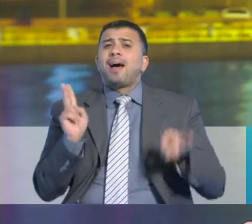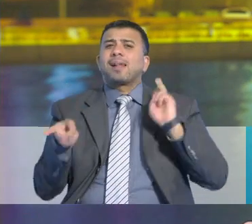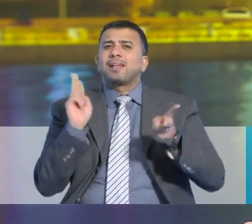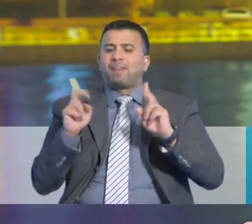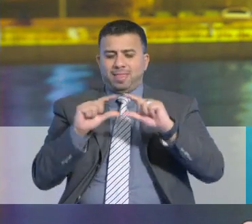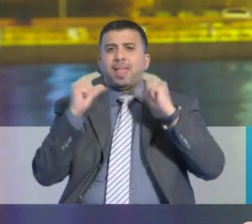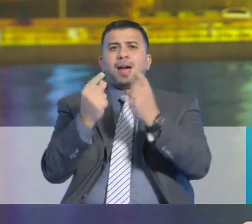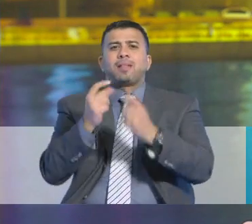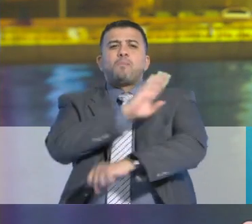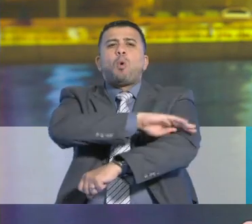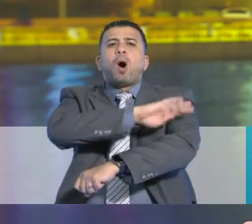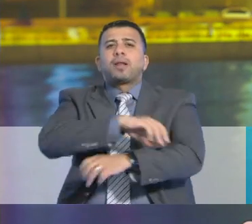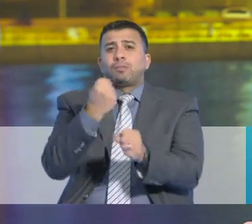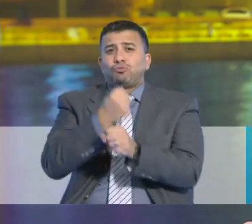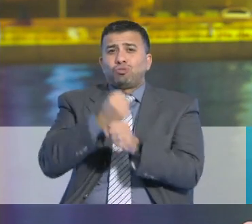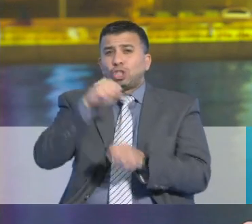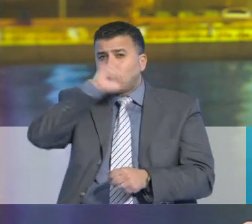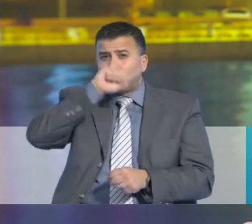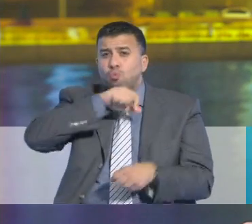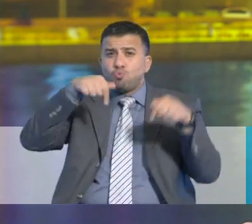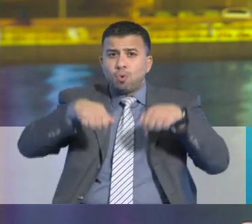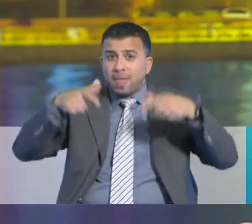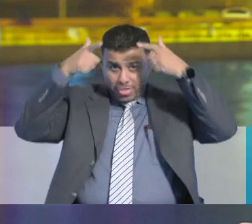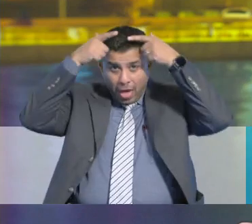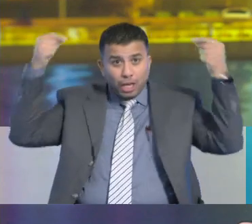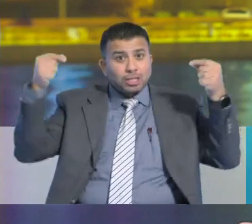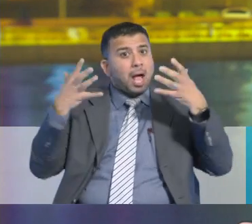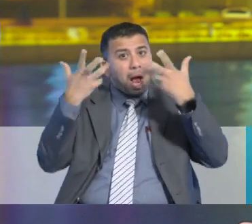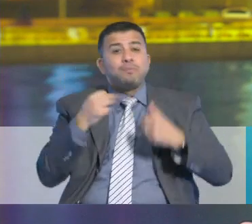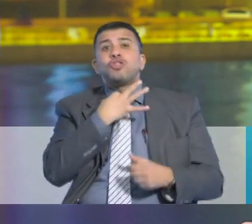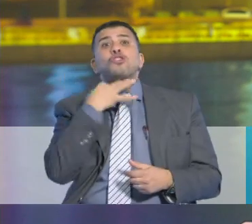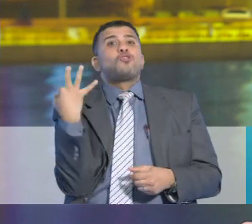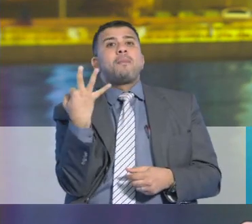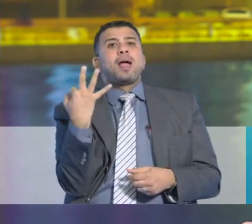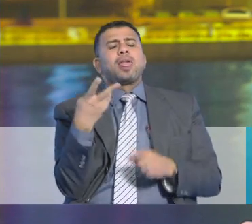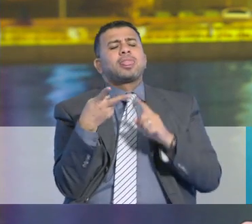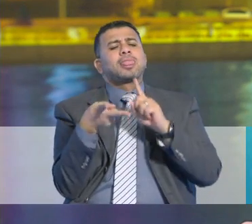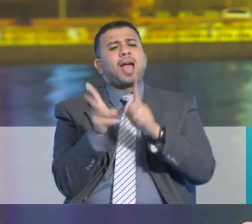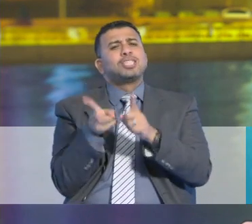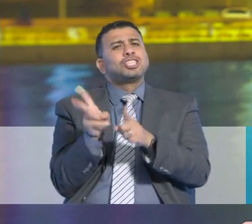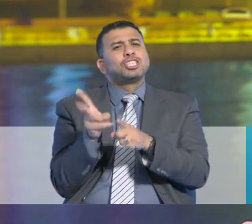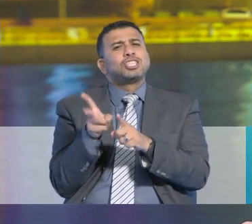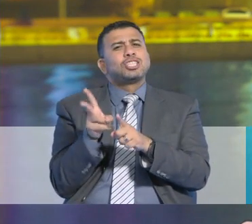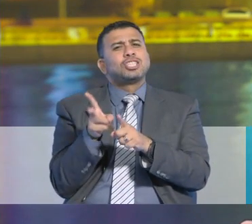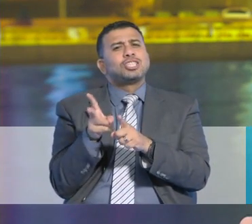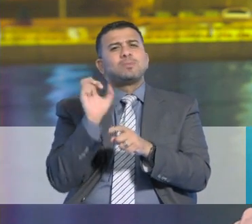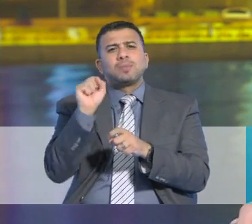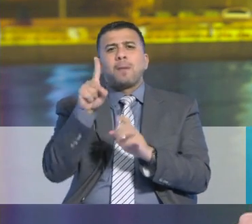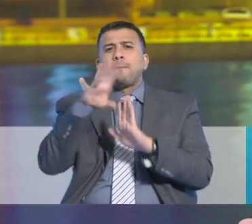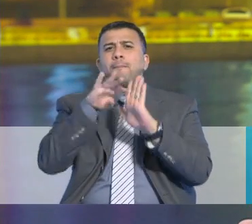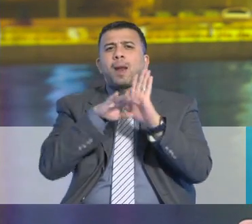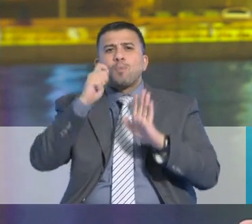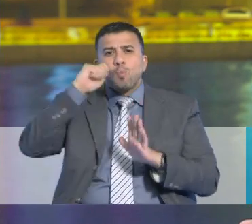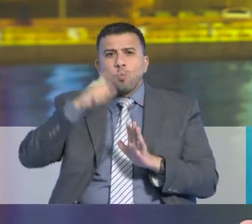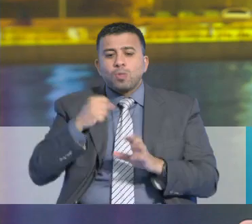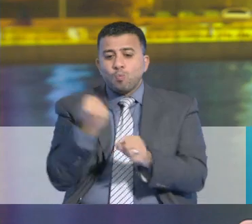احتفلت دائرة الموارد البشرية بالشارقة اليوم بتخريج 312 من منتسبي البرنامج الوطني